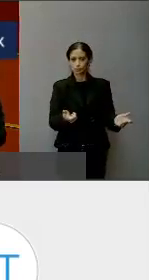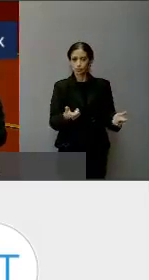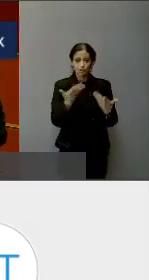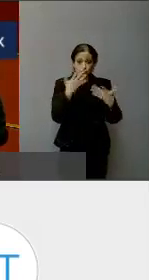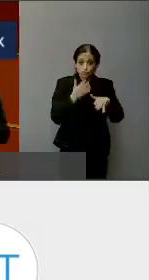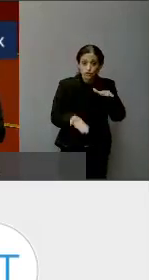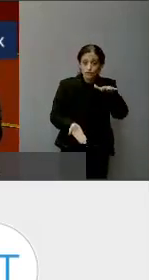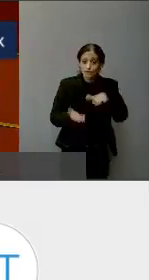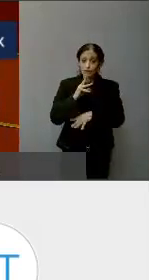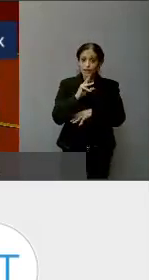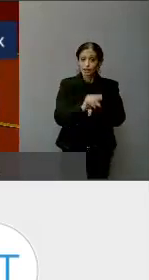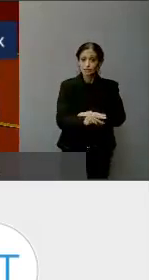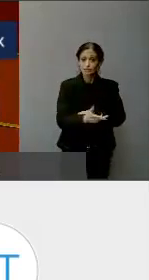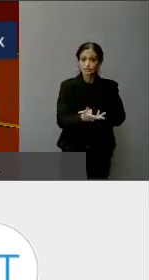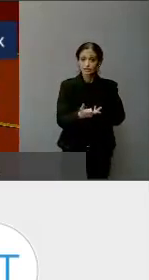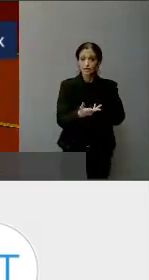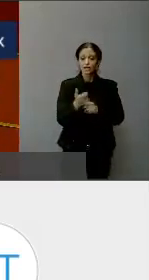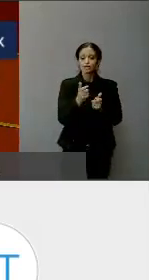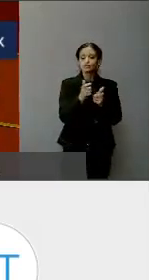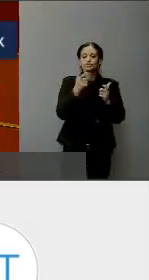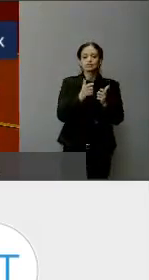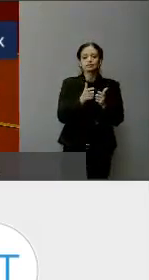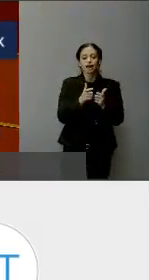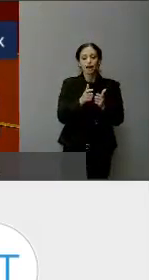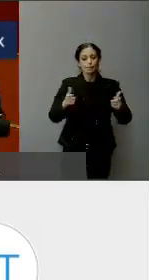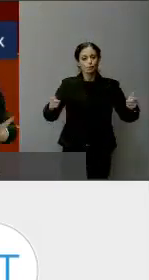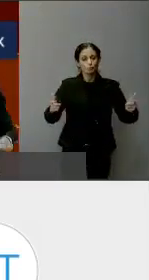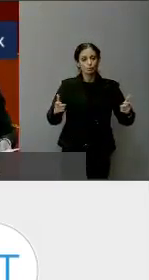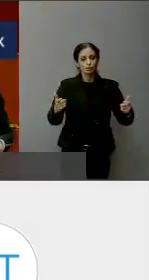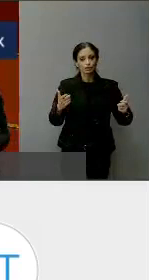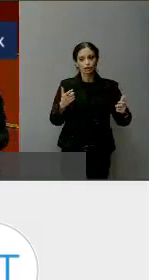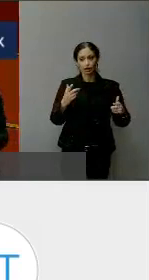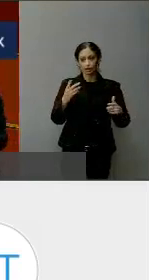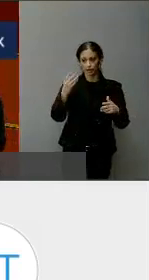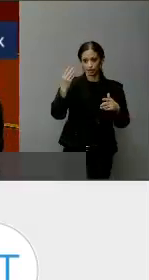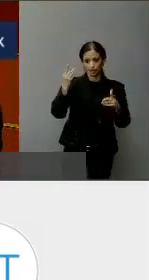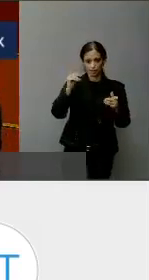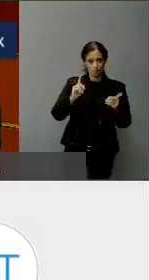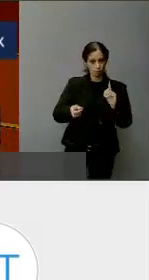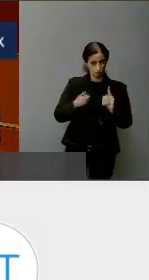e la della città metropolitana che ripeto non è un ente lontano politicamente questo